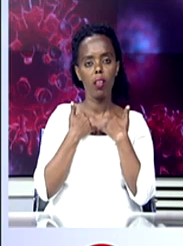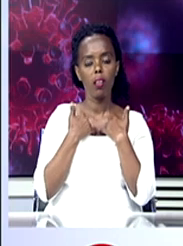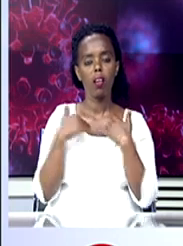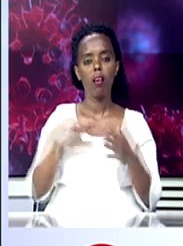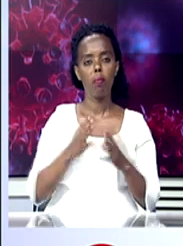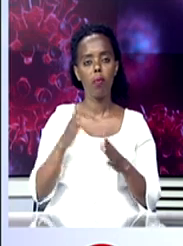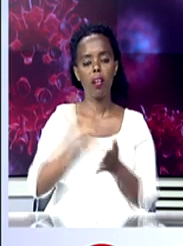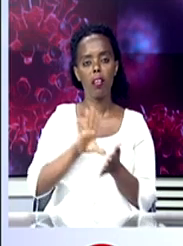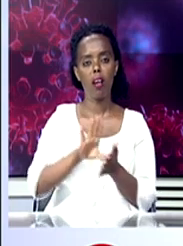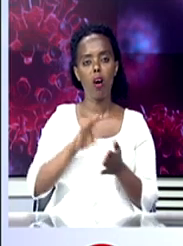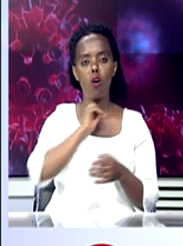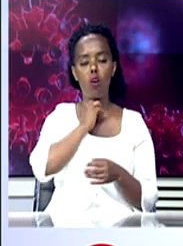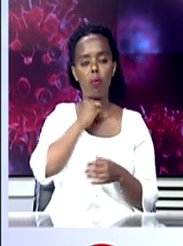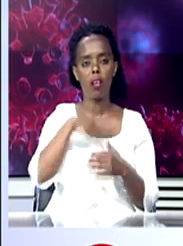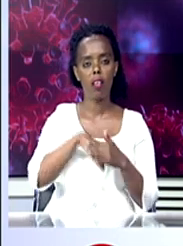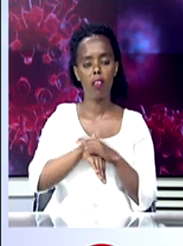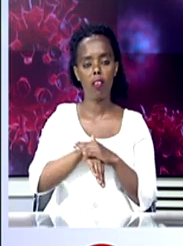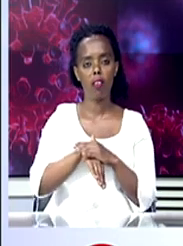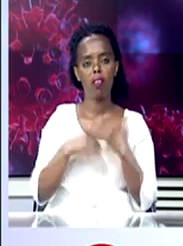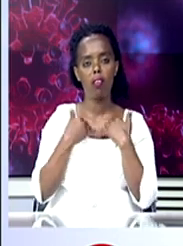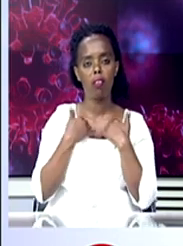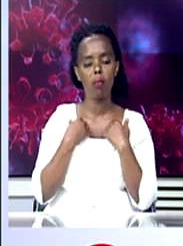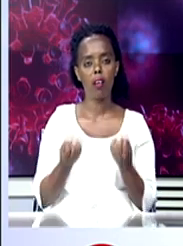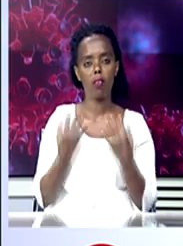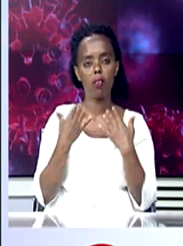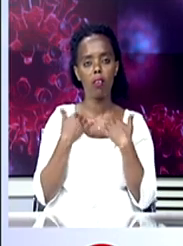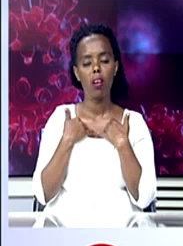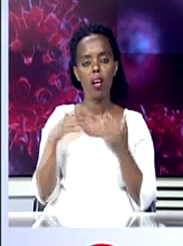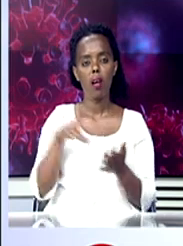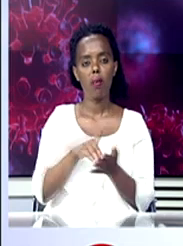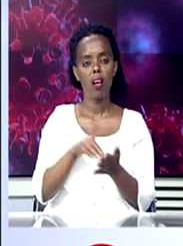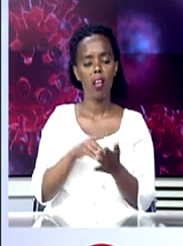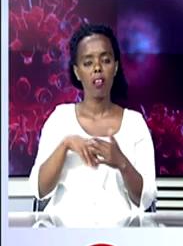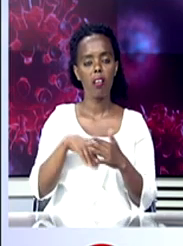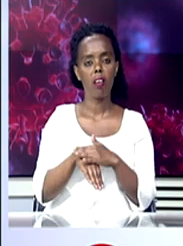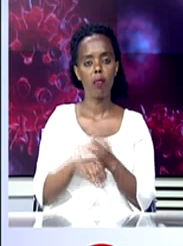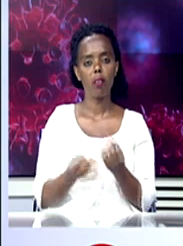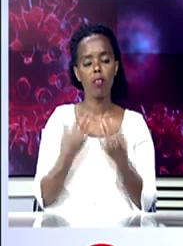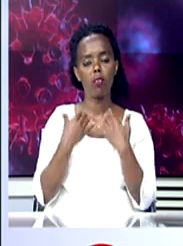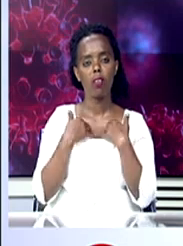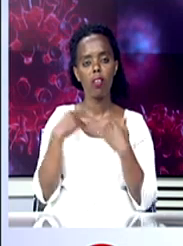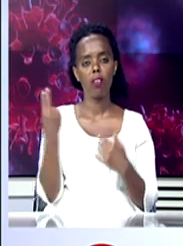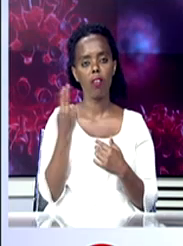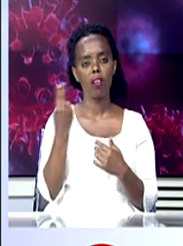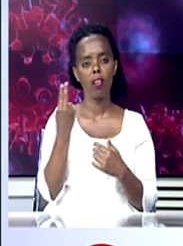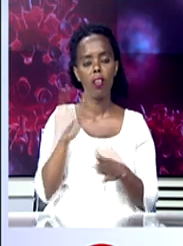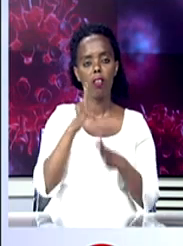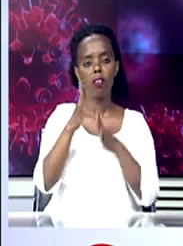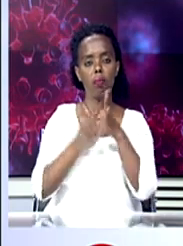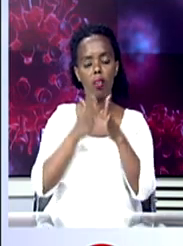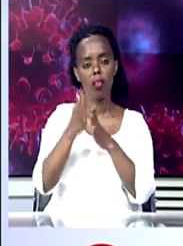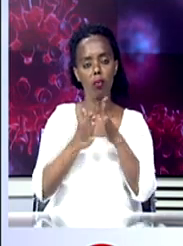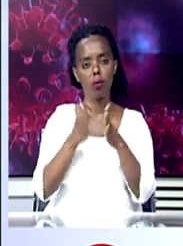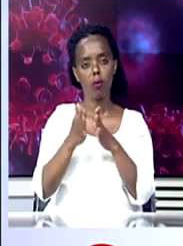Kan baadiyyaa Oromiyaa keessa jiranis immoo hedduutu jiru. Magaalaa keessaan jiranis hedduu jiru. Isaan kun kan isaan fayyadaman sign language